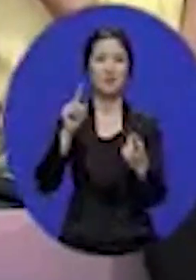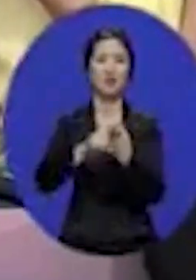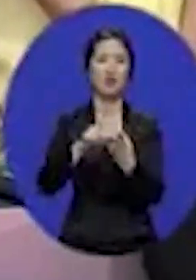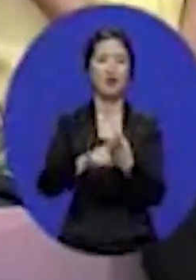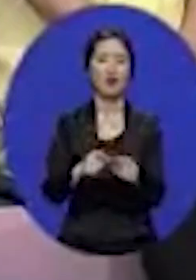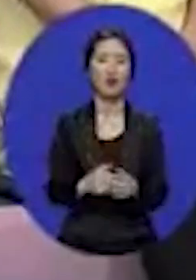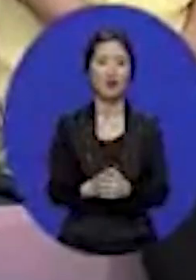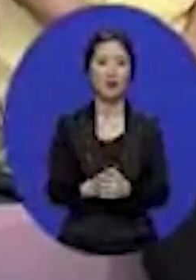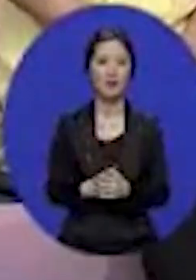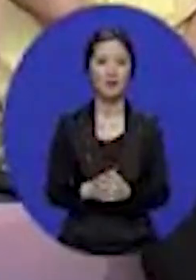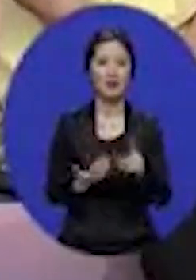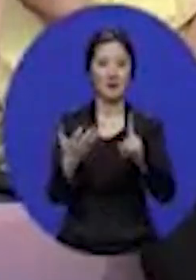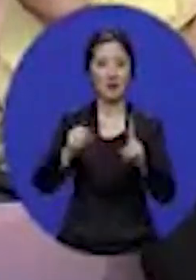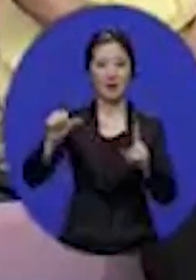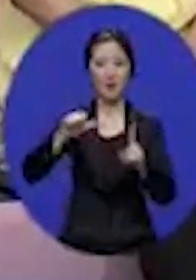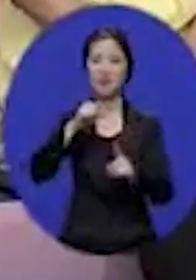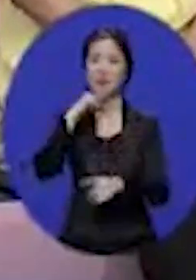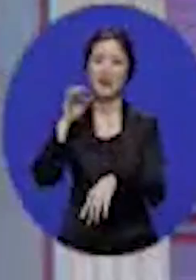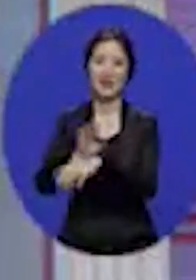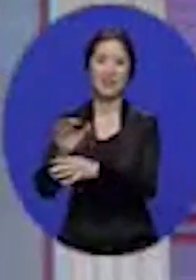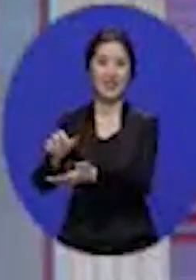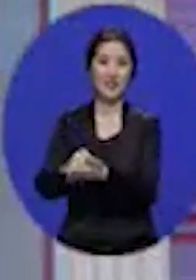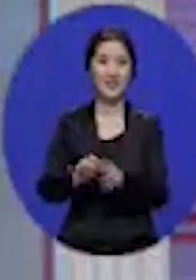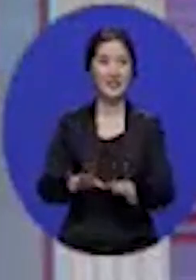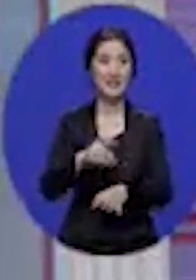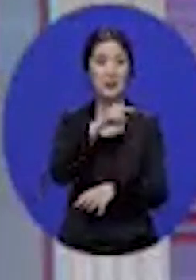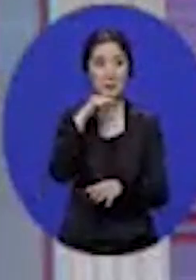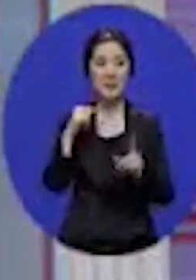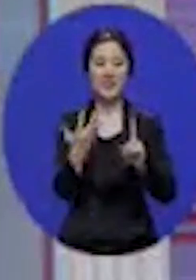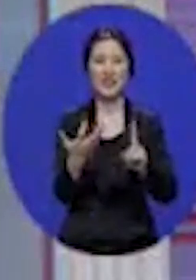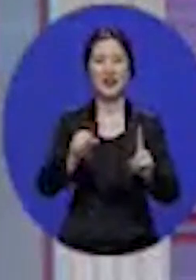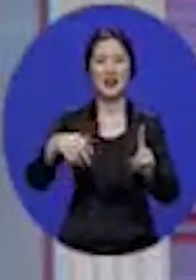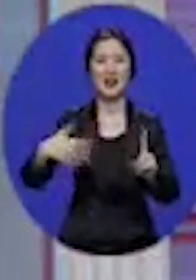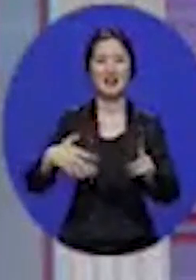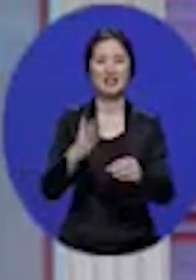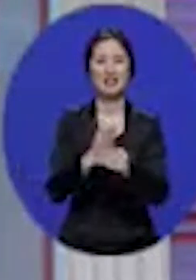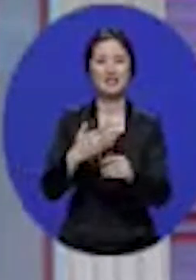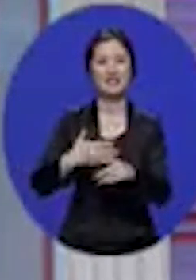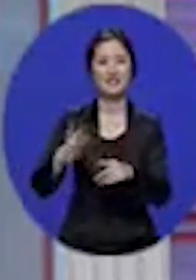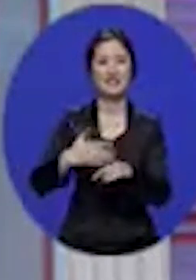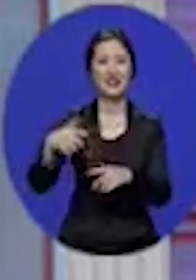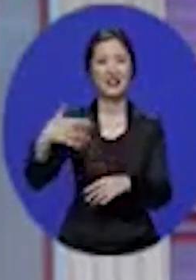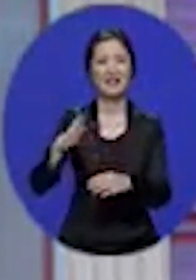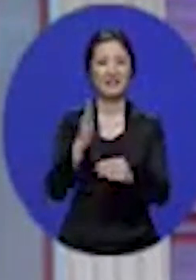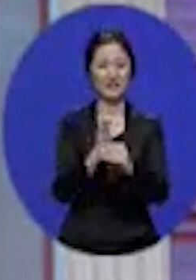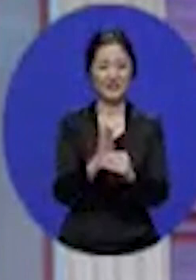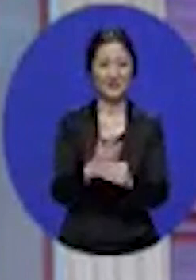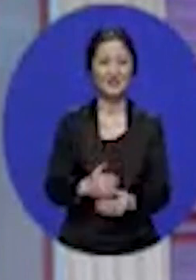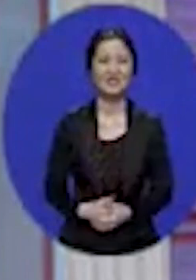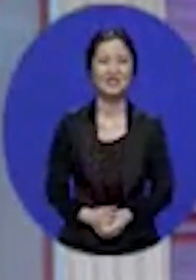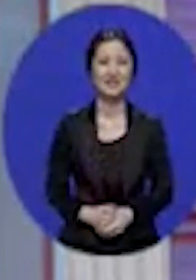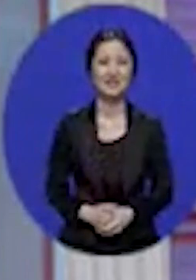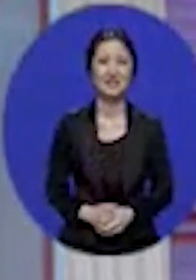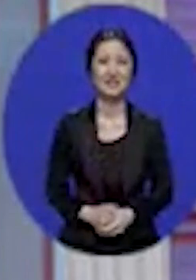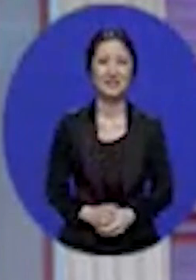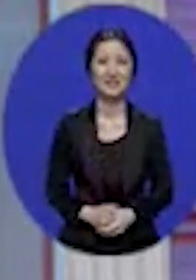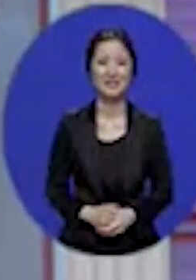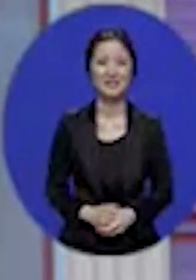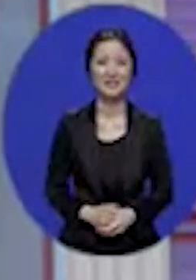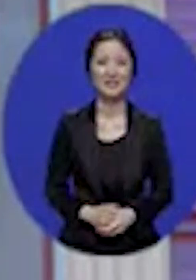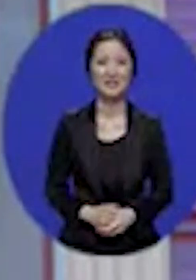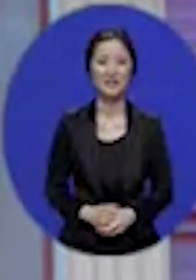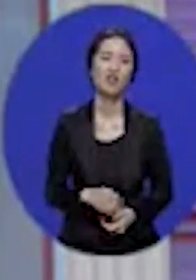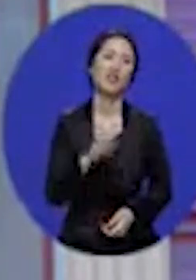1억 5천 빚내 샀거든요. 아직도 빚이 한 1억 있어요. 대출금 갚느라고 아직도. 예.